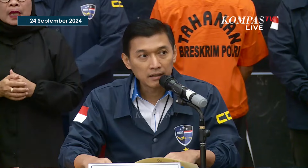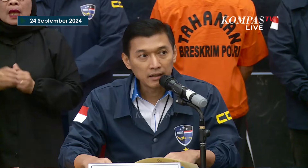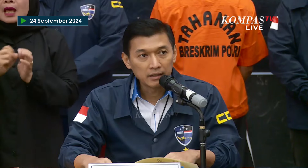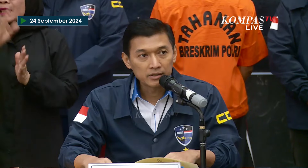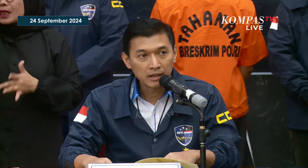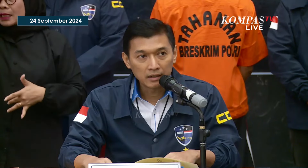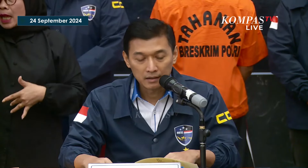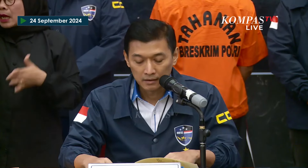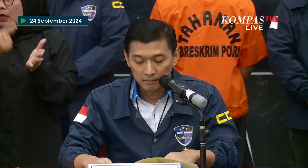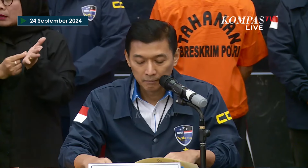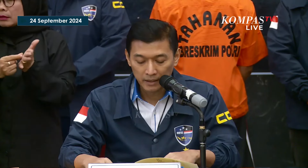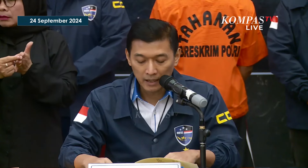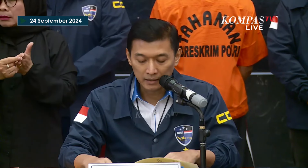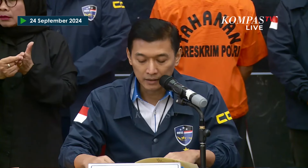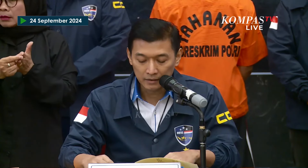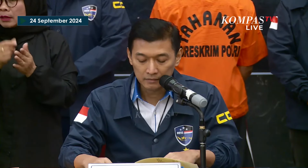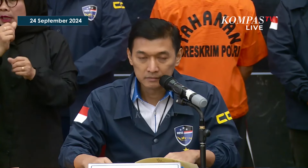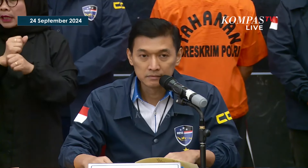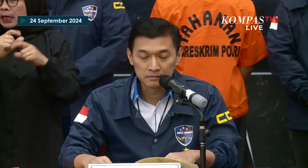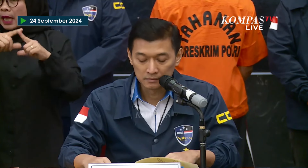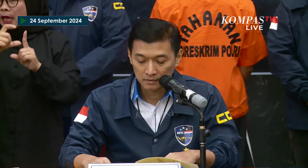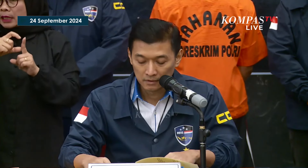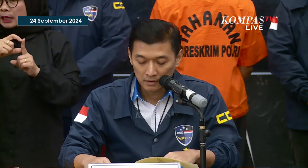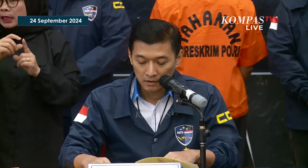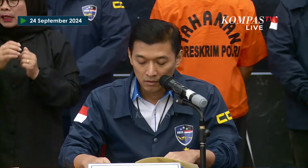Tersangka inisial BAG,